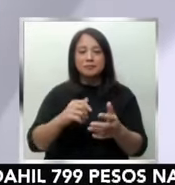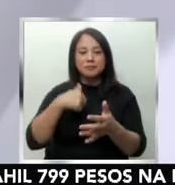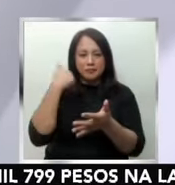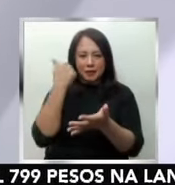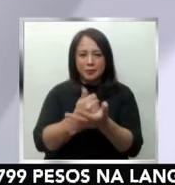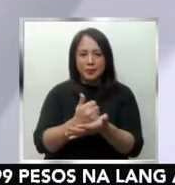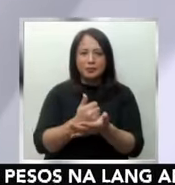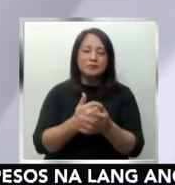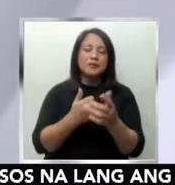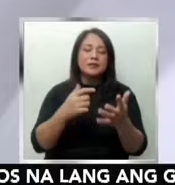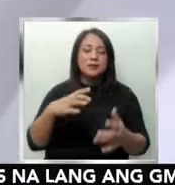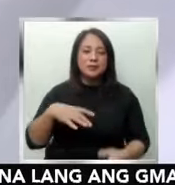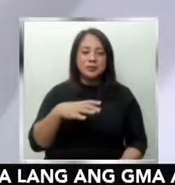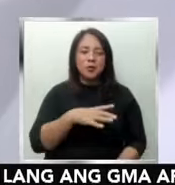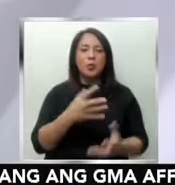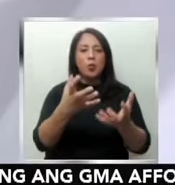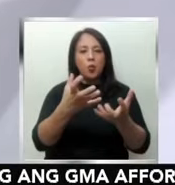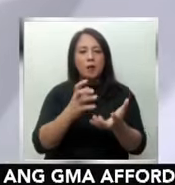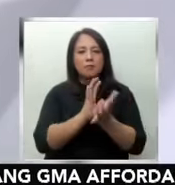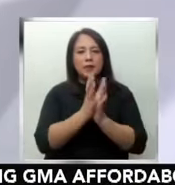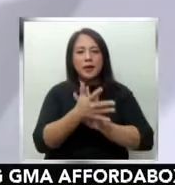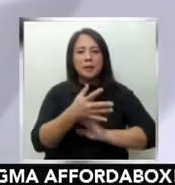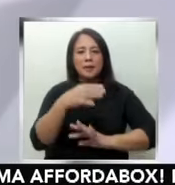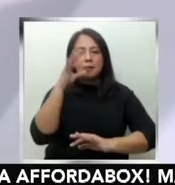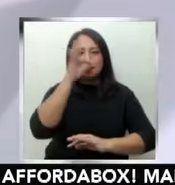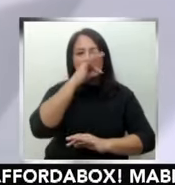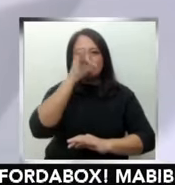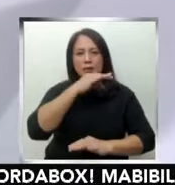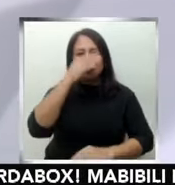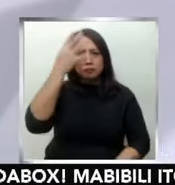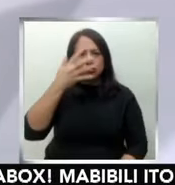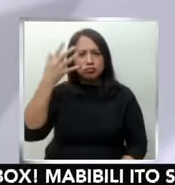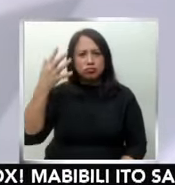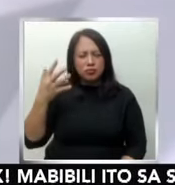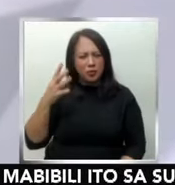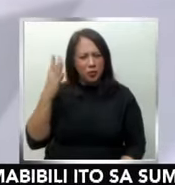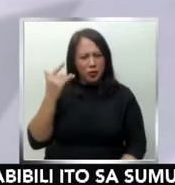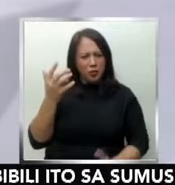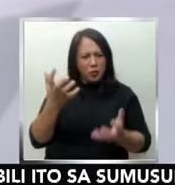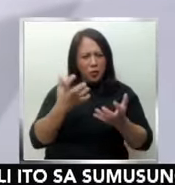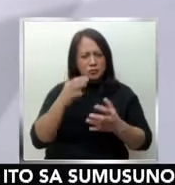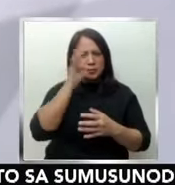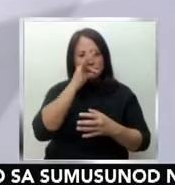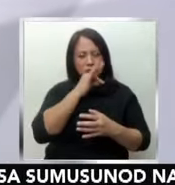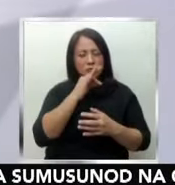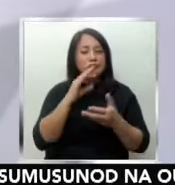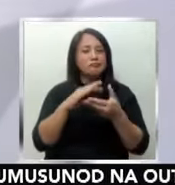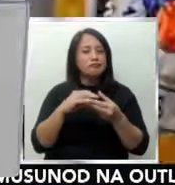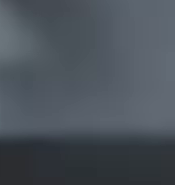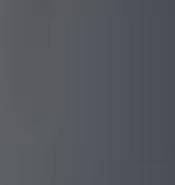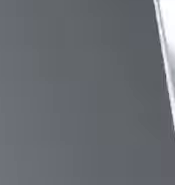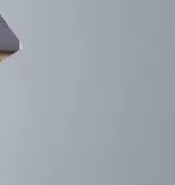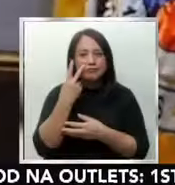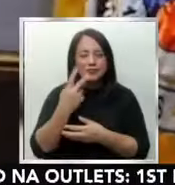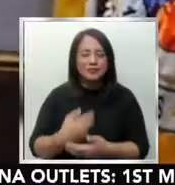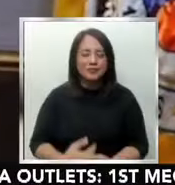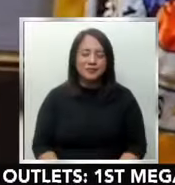maging Filipino citizen Eh bakit nga ba gustong maging Pinoy ang kanyang kwento sa pagtutok ni Mark Salazar